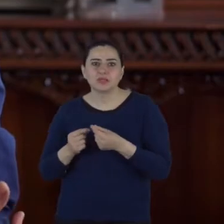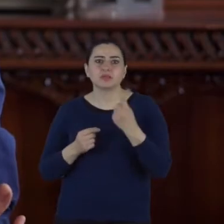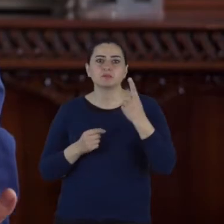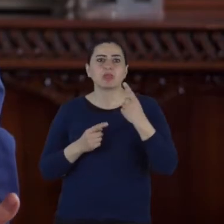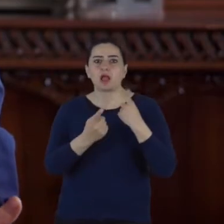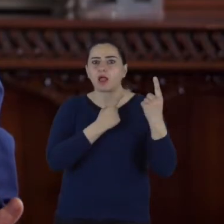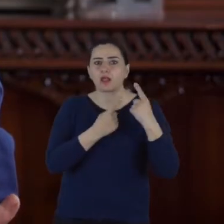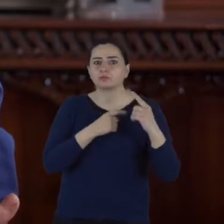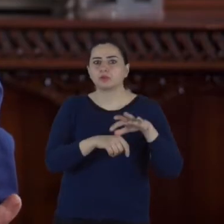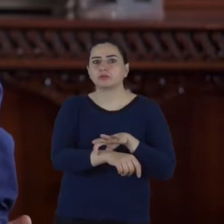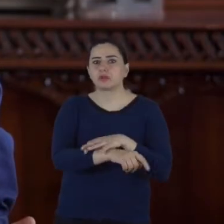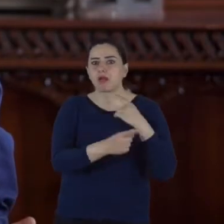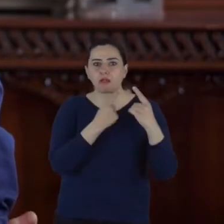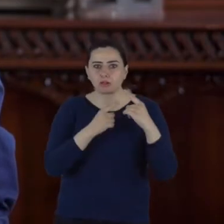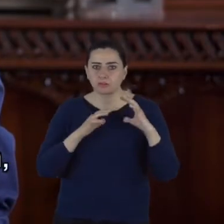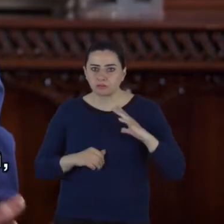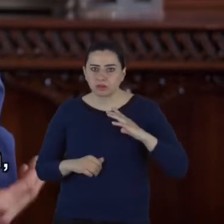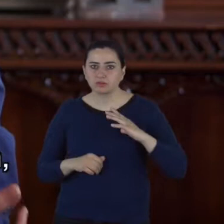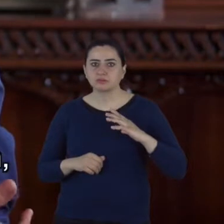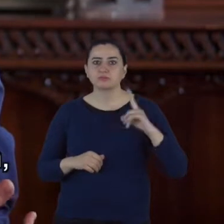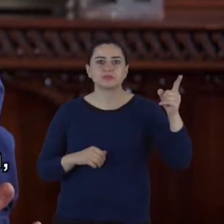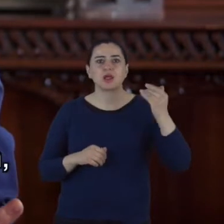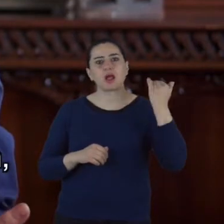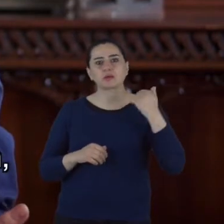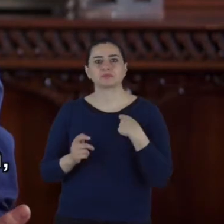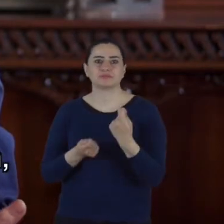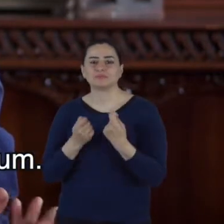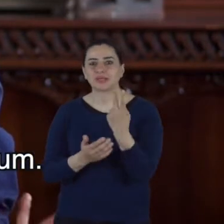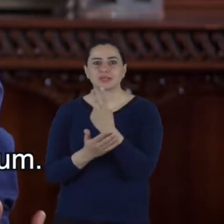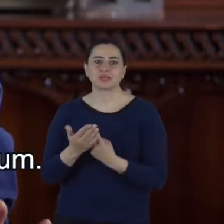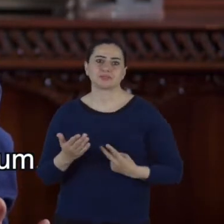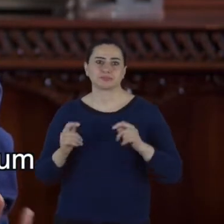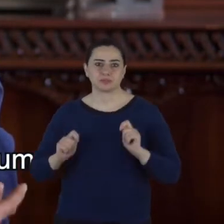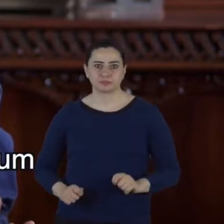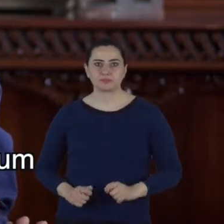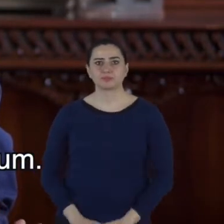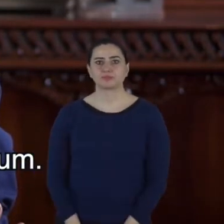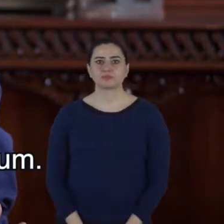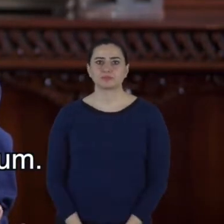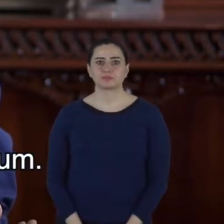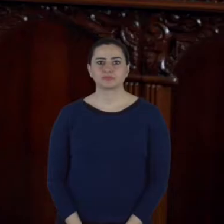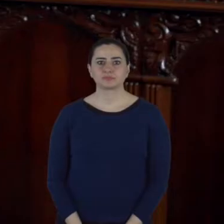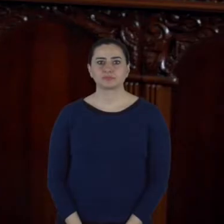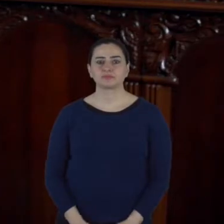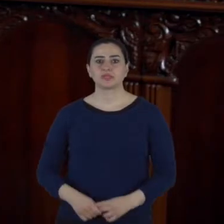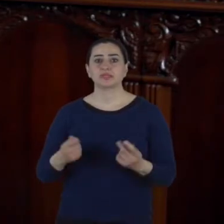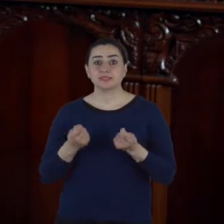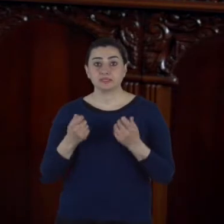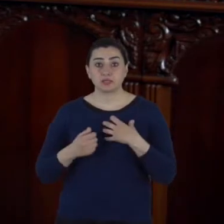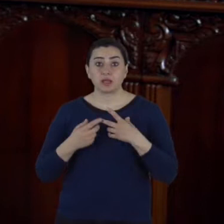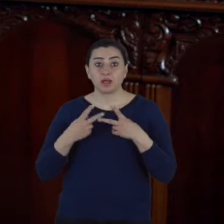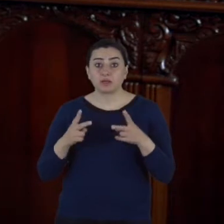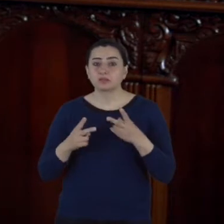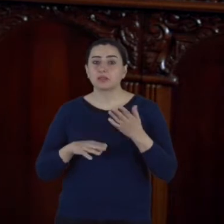tane kuyumcuyla anlaşmam vardı. Onun kazaziyesini yapıyordum. Tasarım kazaziyelerini yapıyordum. İş